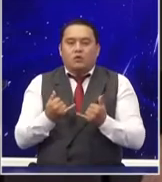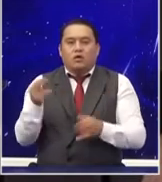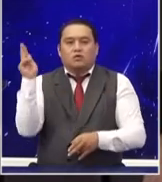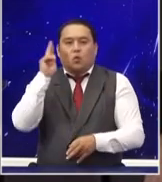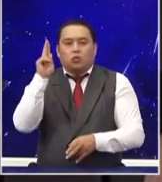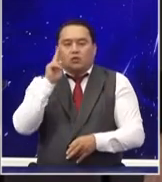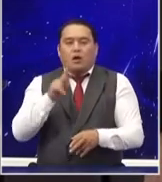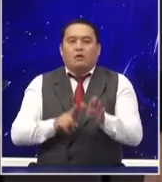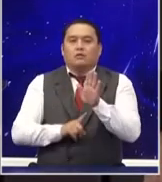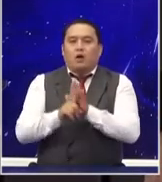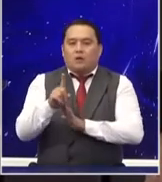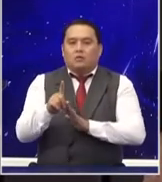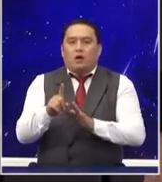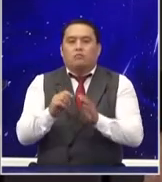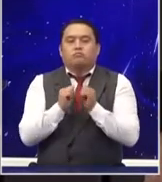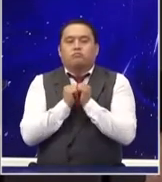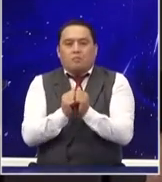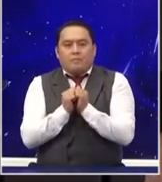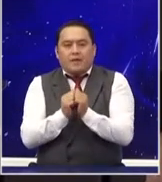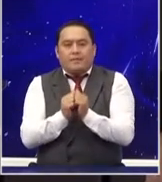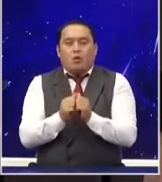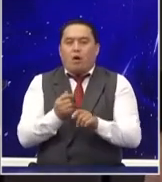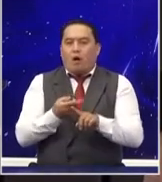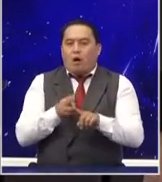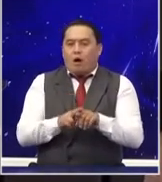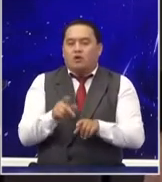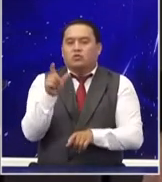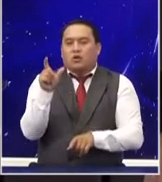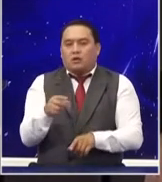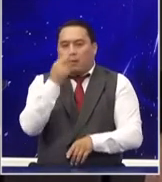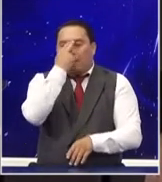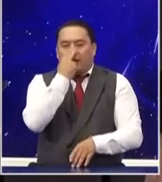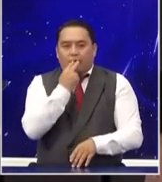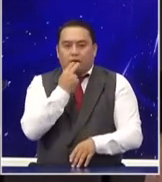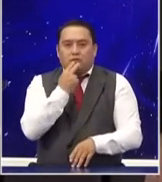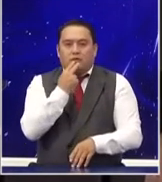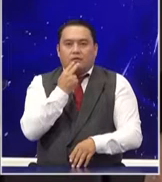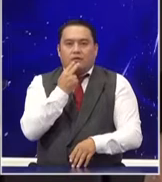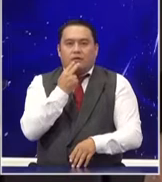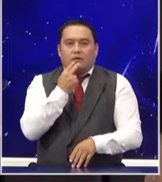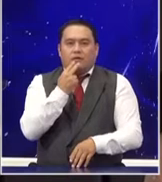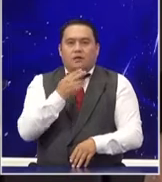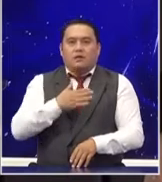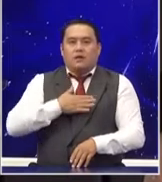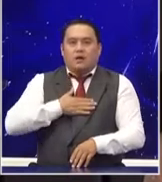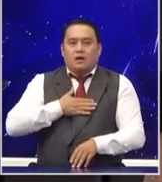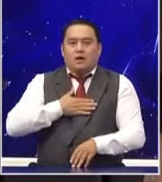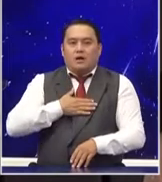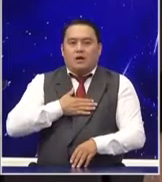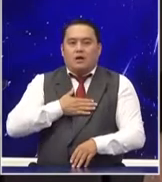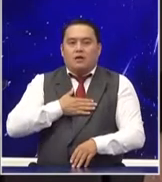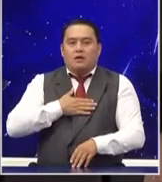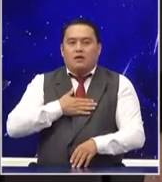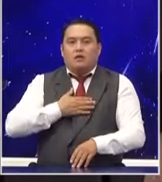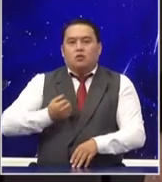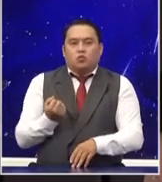это как так называемую Библию. А потом уже, когда этот человек привыкает, свыкает, так бы как